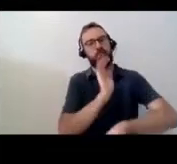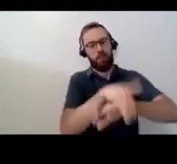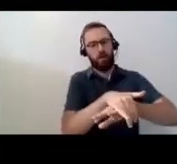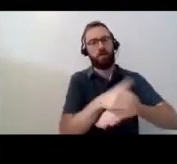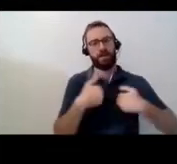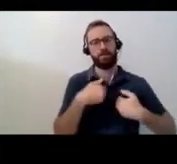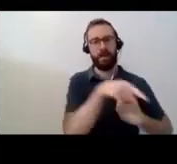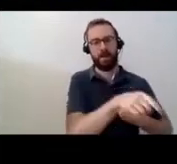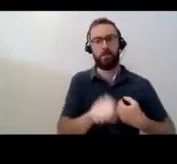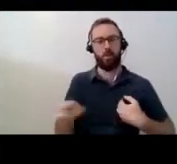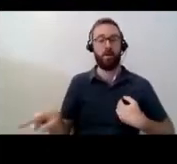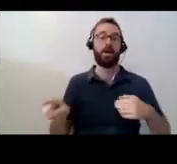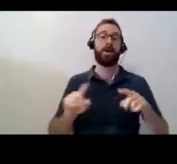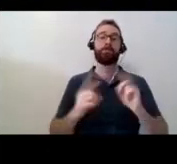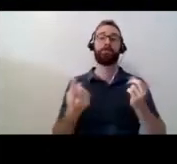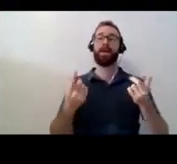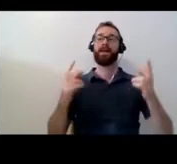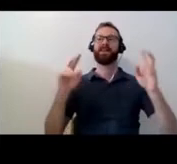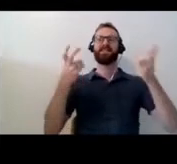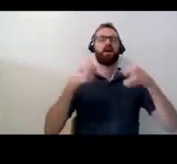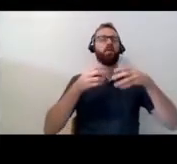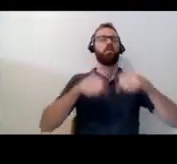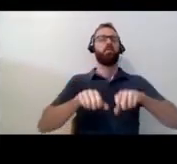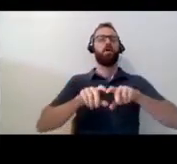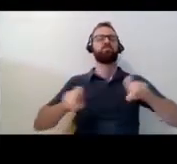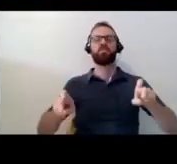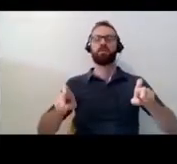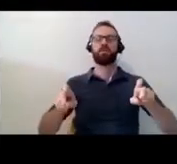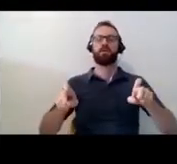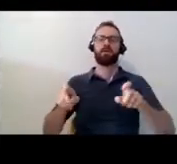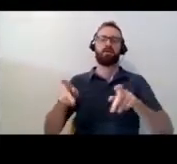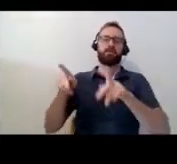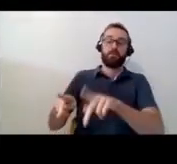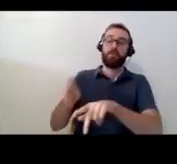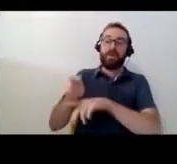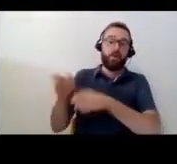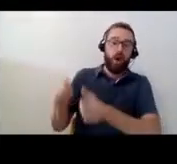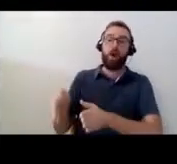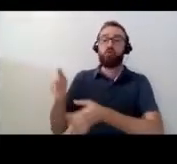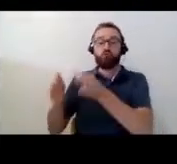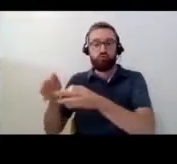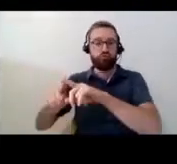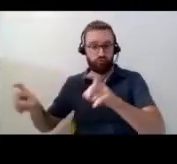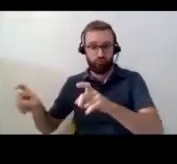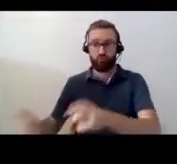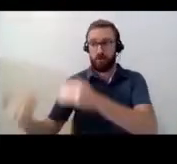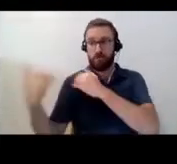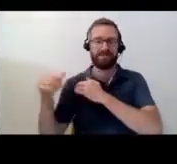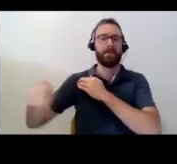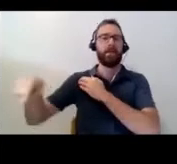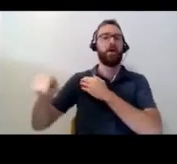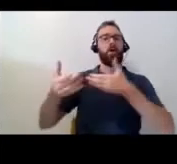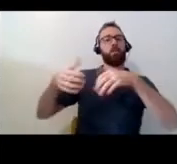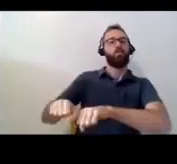ce qu'il faut comprendre, c'est que chacun de ces pouvoirs-là, donnés à des inspecteurs, inspectrices, parfois à des juges, c'est des pouvoirs qui sont